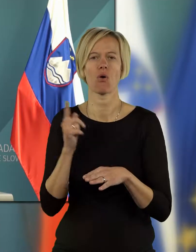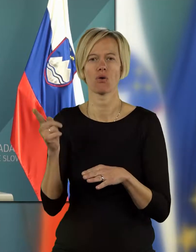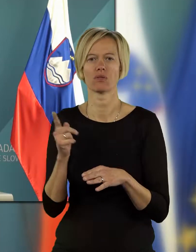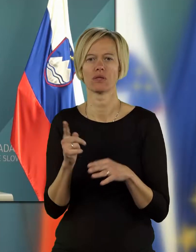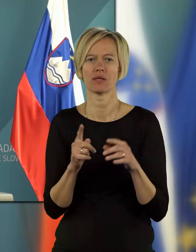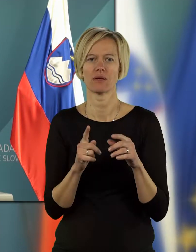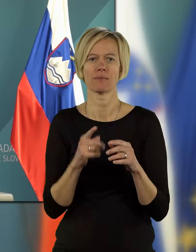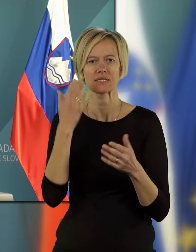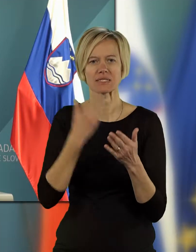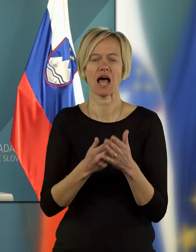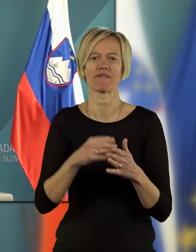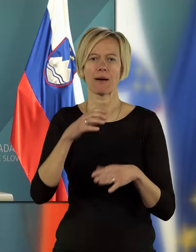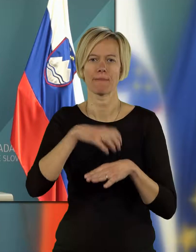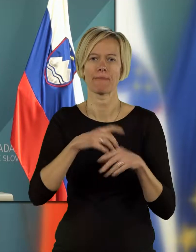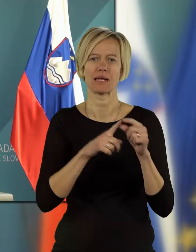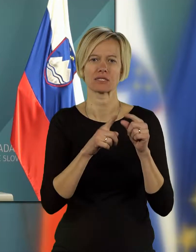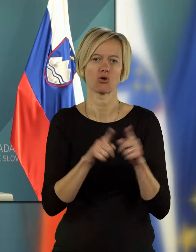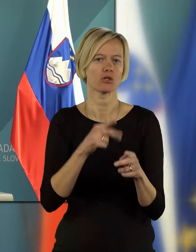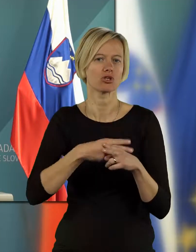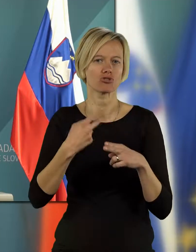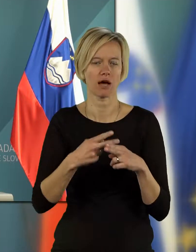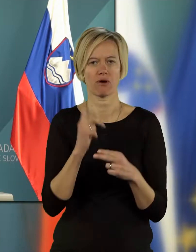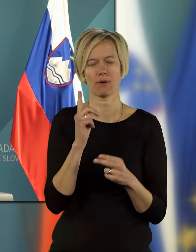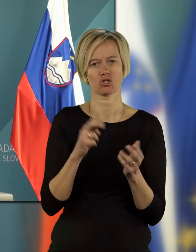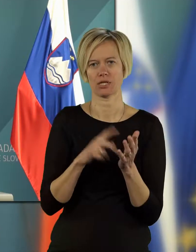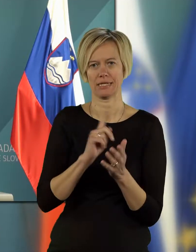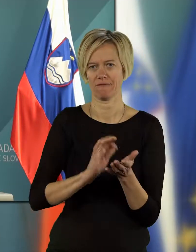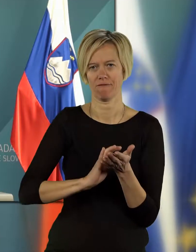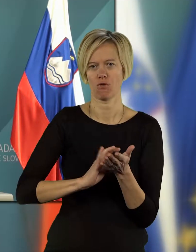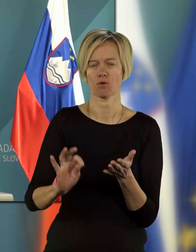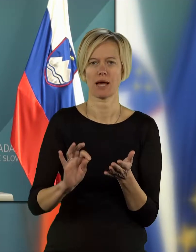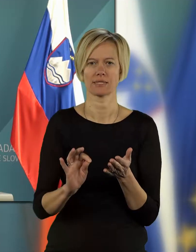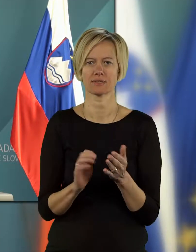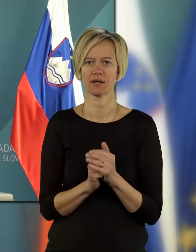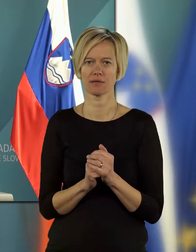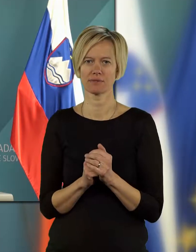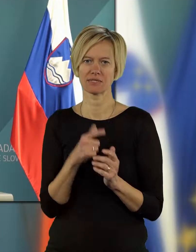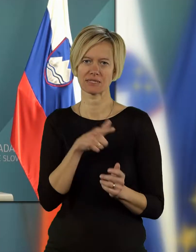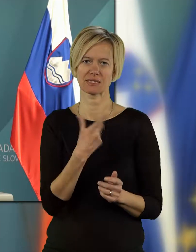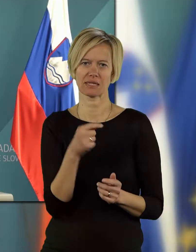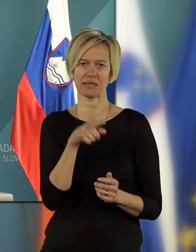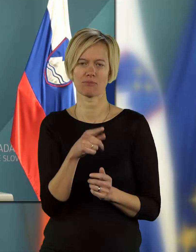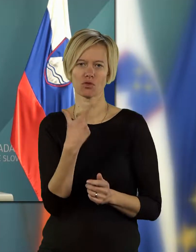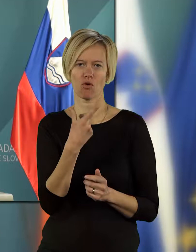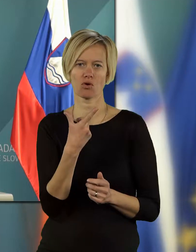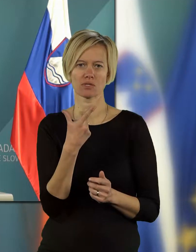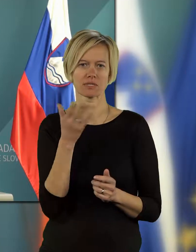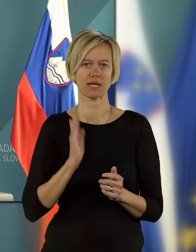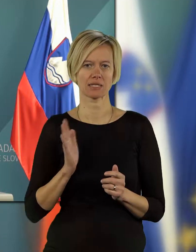facto priznava Palestino kot državo, vendar to še ni formaliziran zgolj s tem